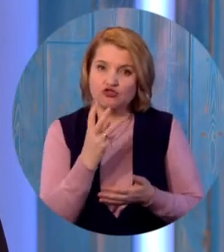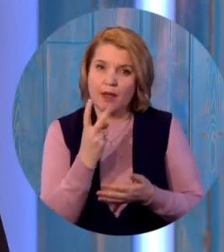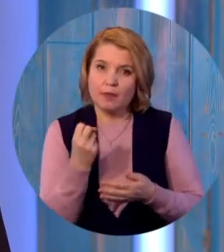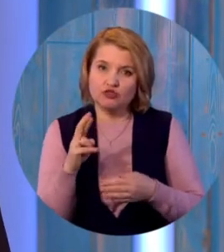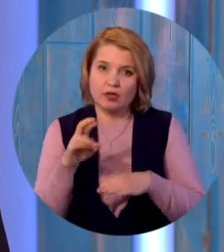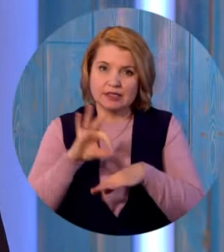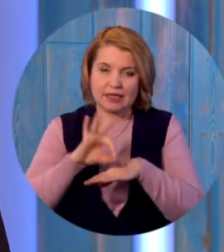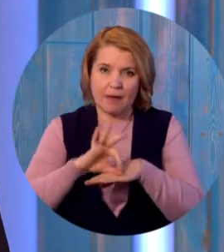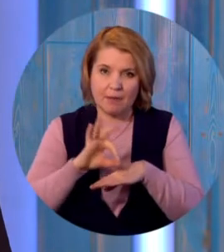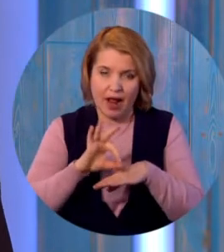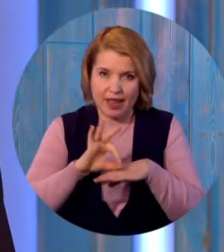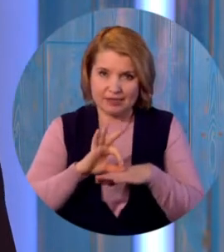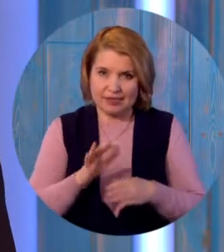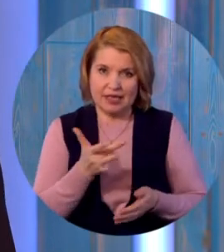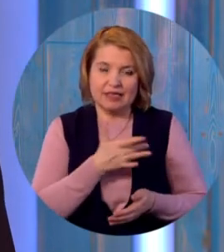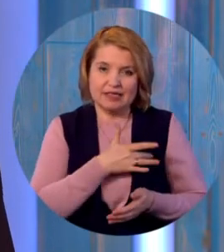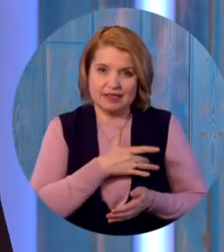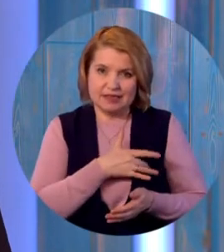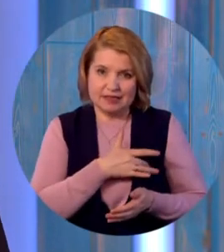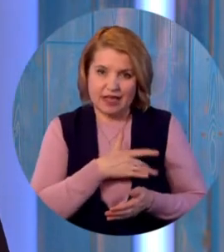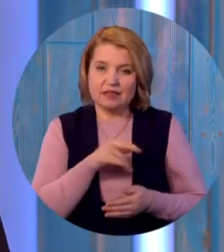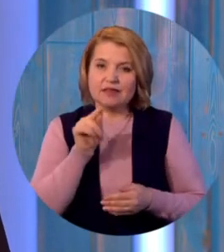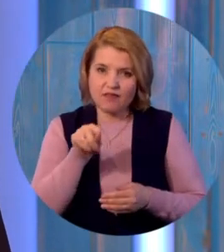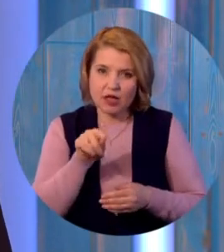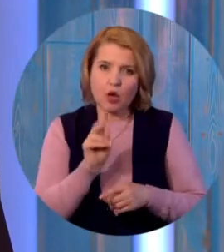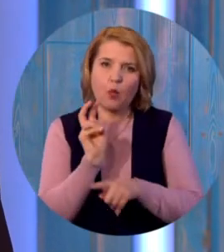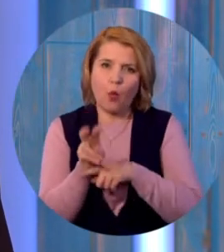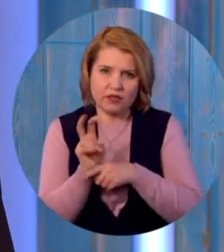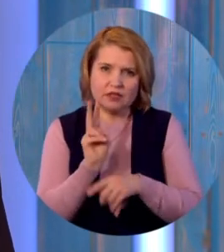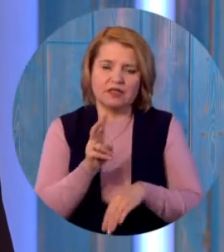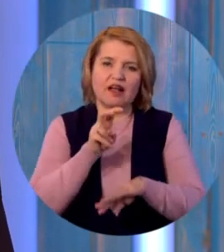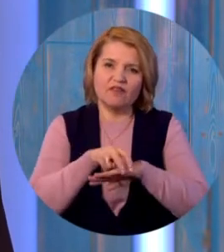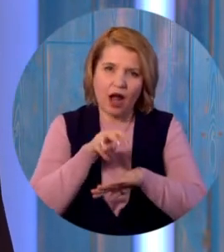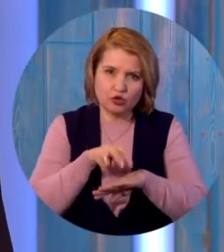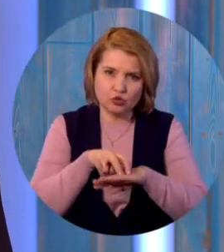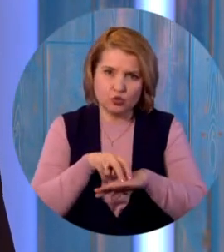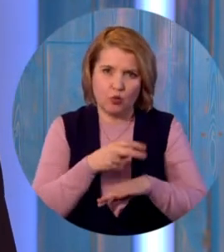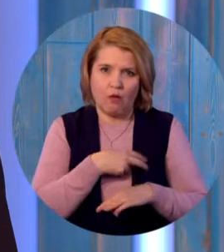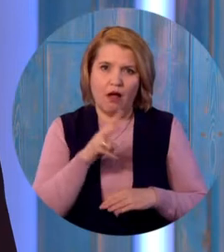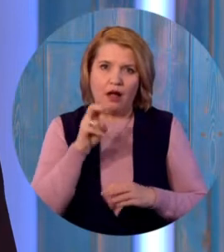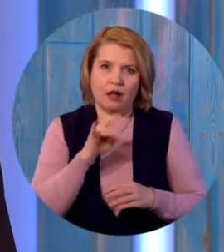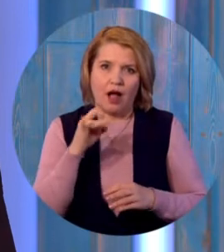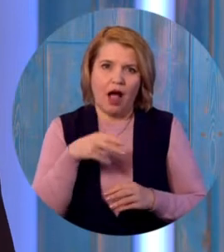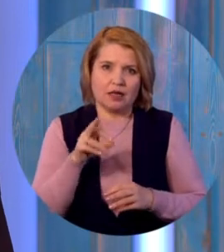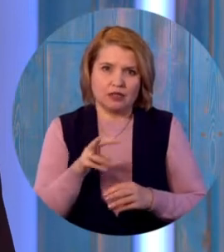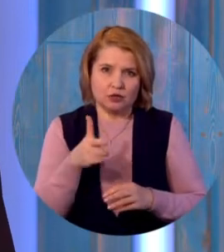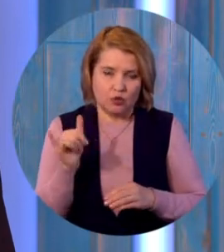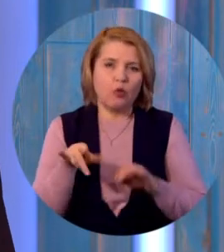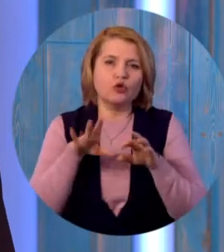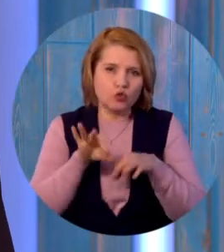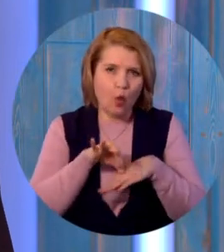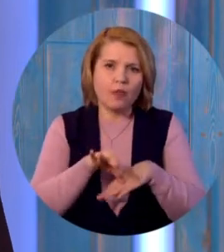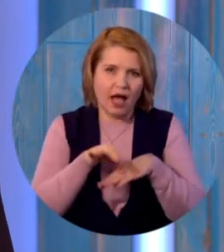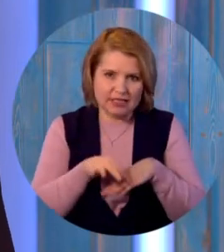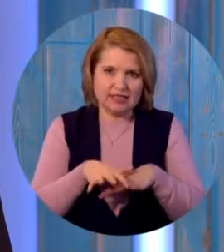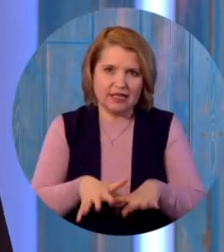она компенсирована, наблюдаетесь там кардиологом, то компрессионный трикотаж можно носить, он не